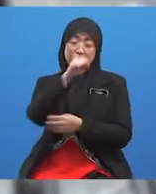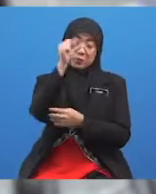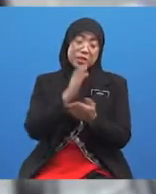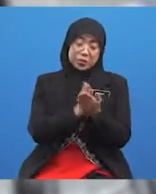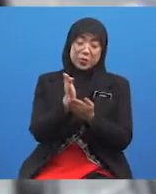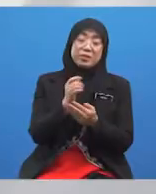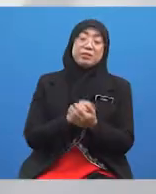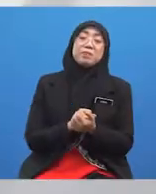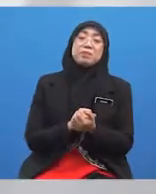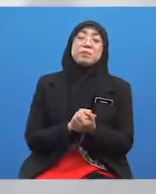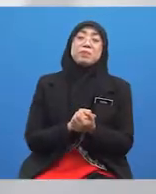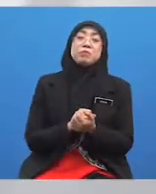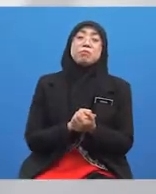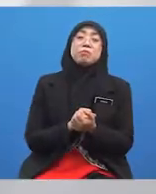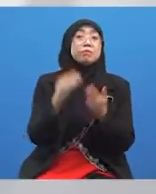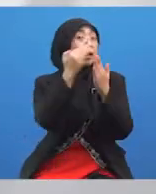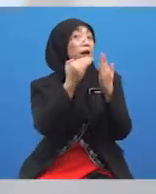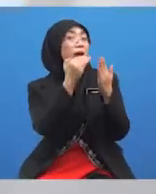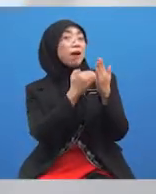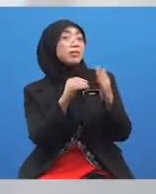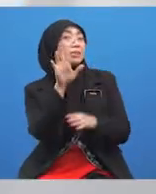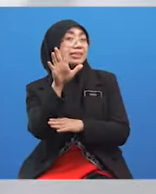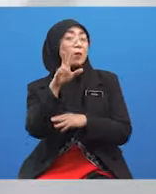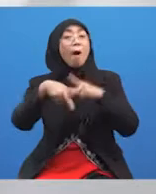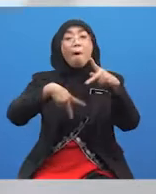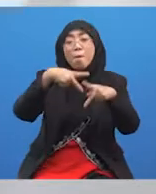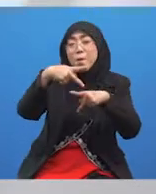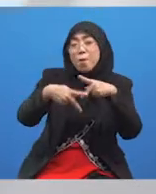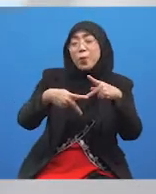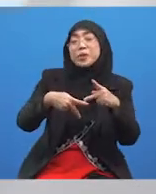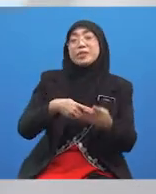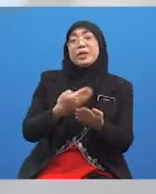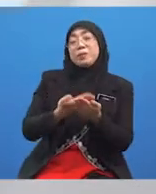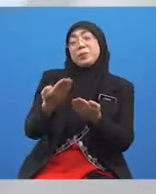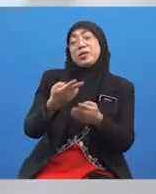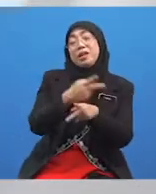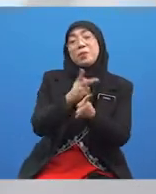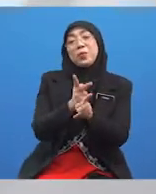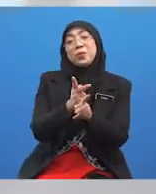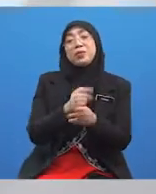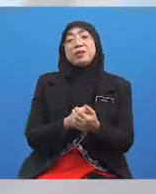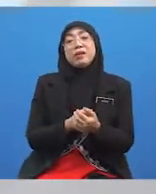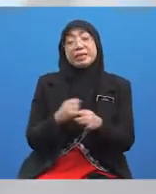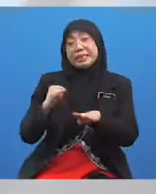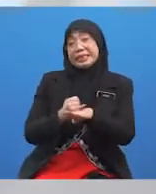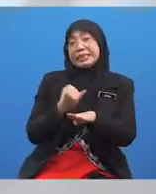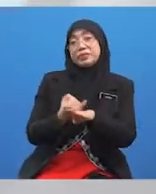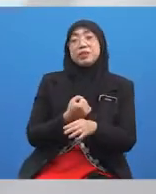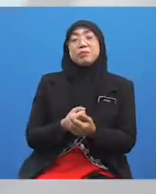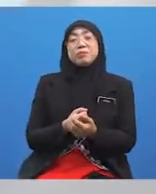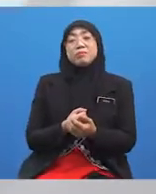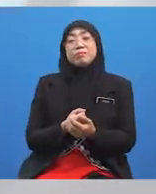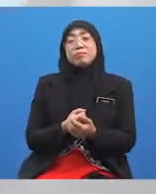ialah soalan tiga. Senaraikan 5 proses pembelian produk industri. Lihat kata tugas,